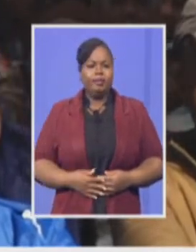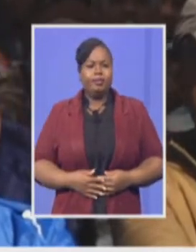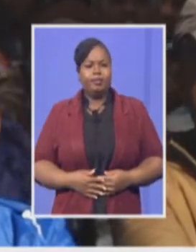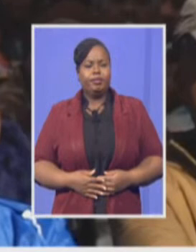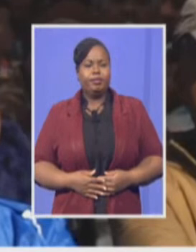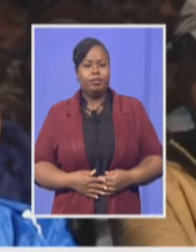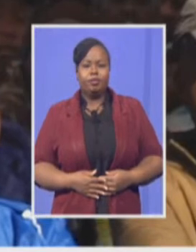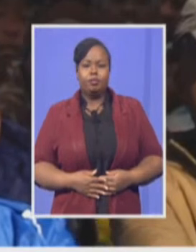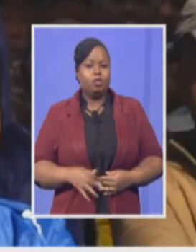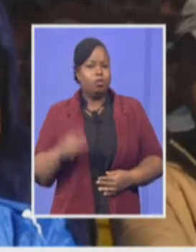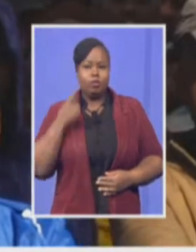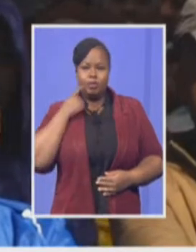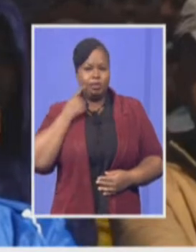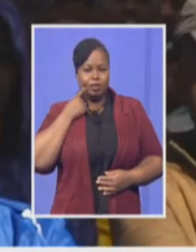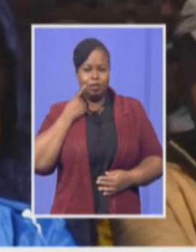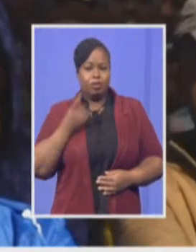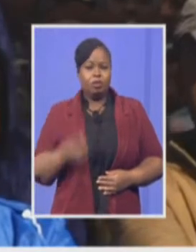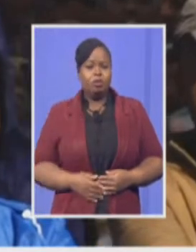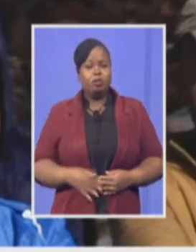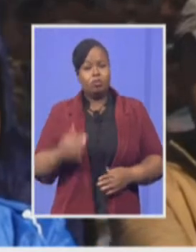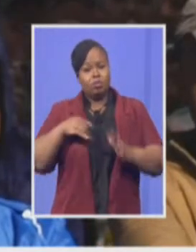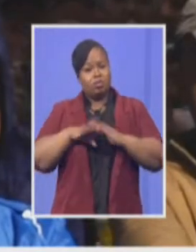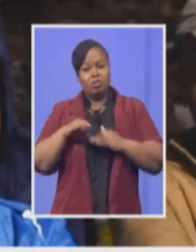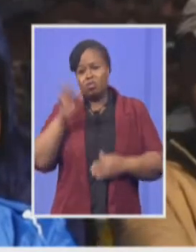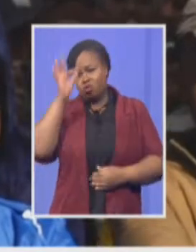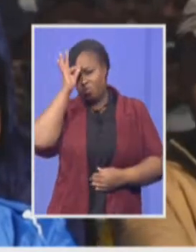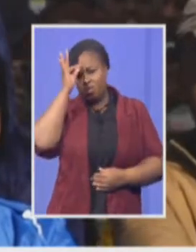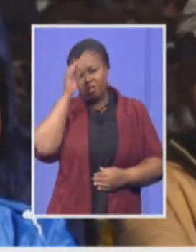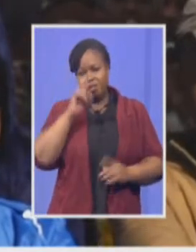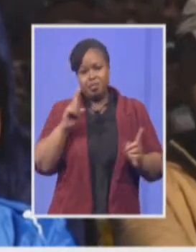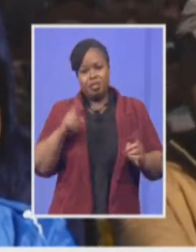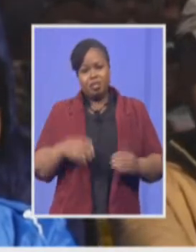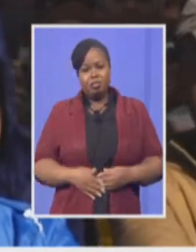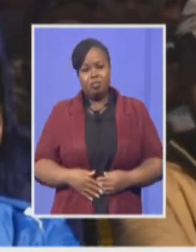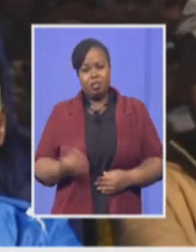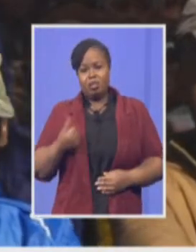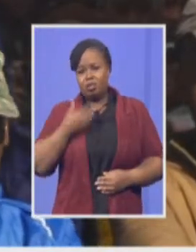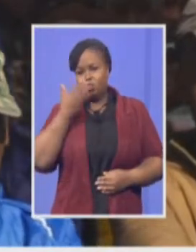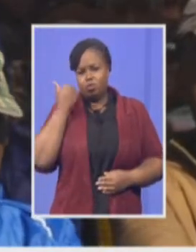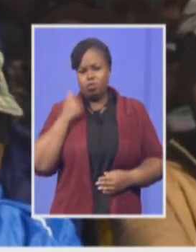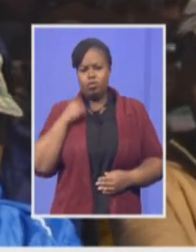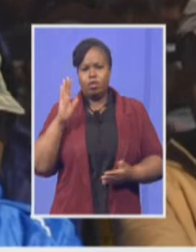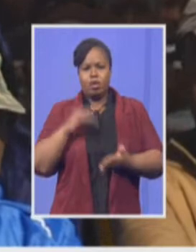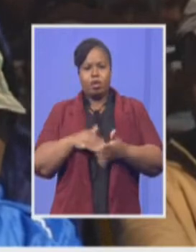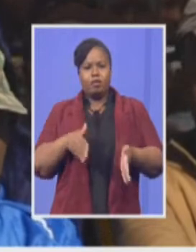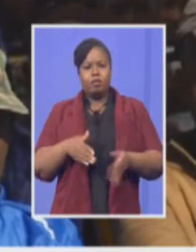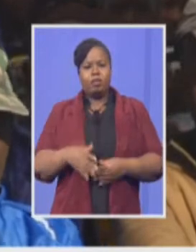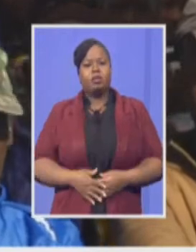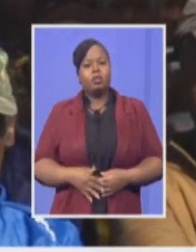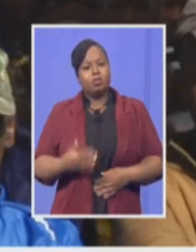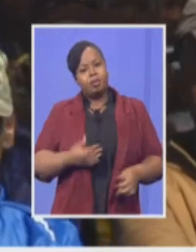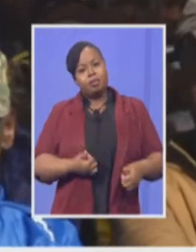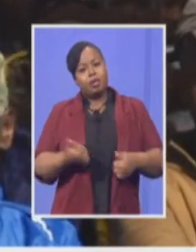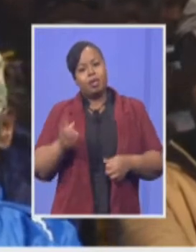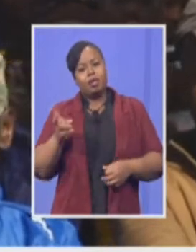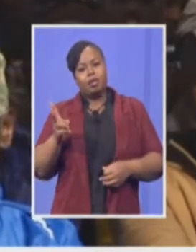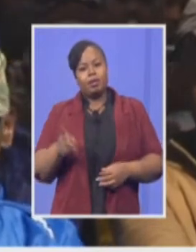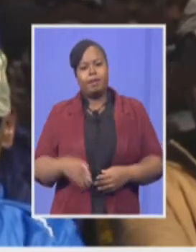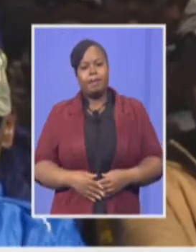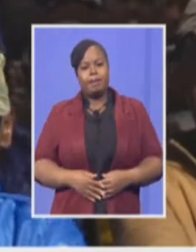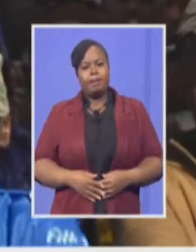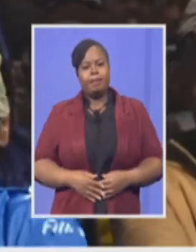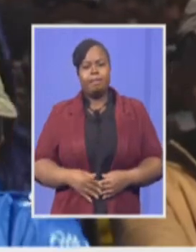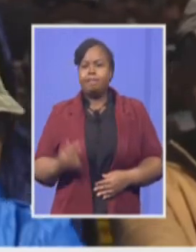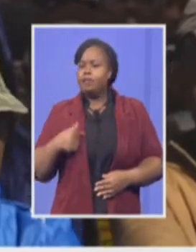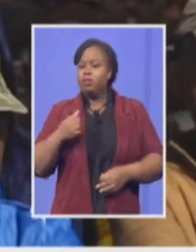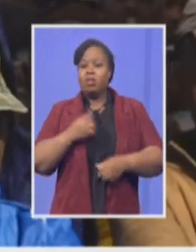ngangisaselula nami apply apha emapolisini but bengingaze ngize ngibizwe igama manje sengiyothena futhi ngenile ku-40 years